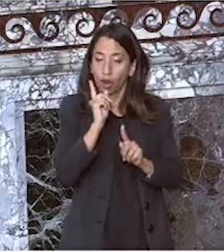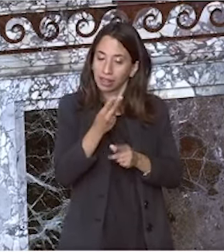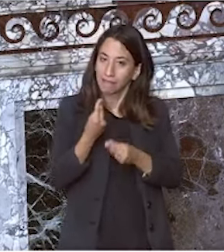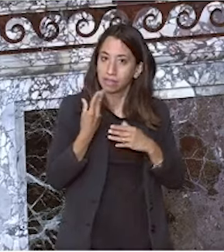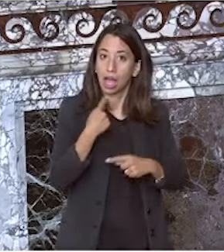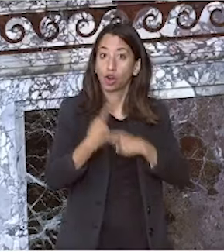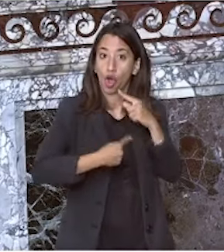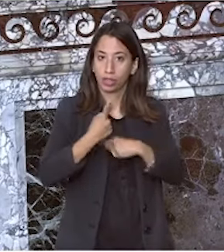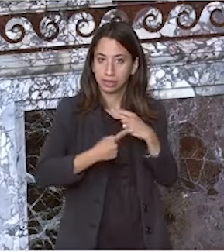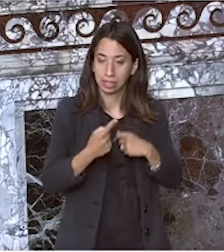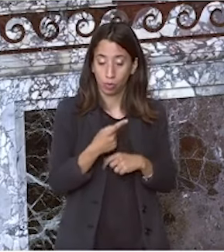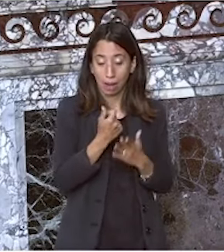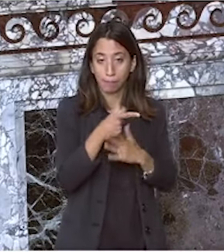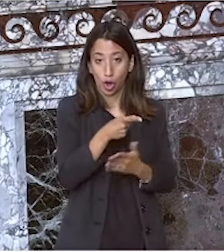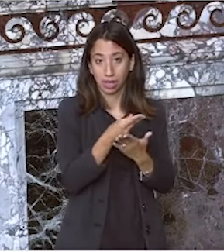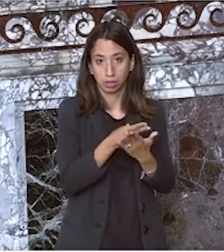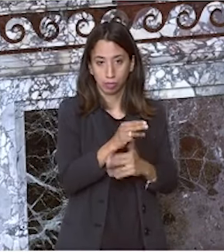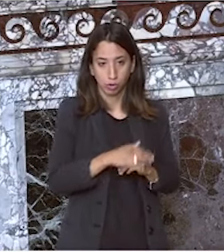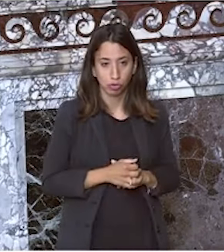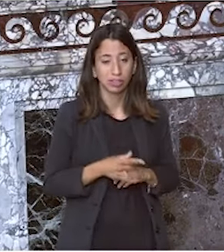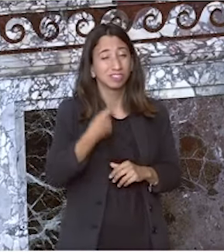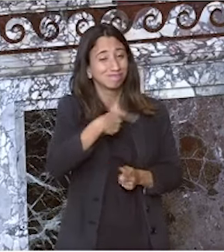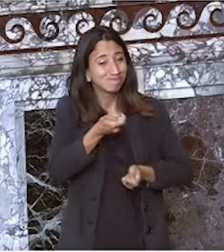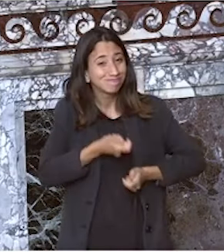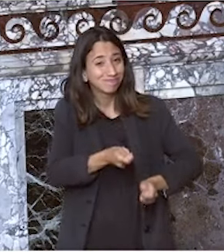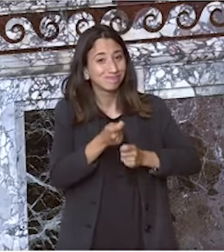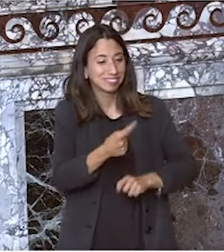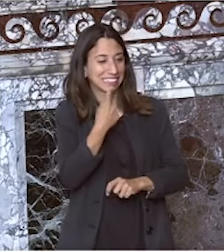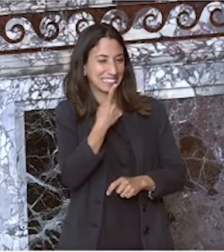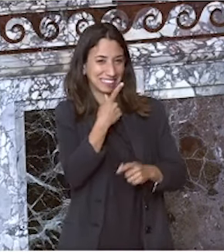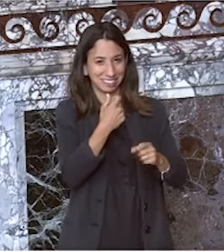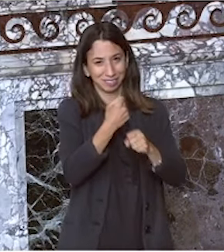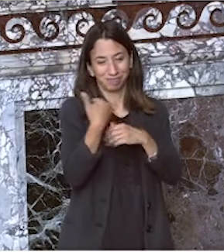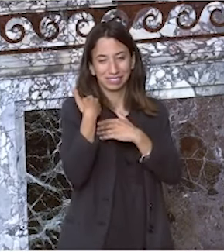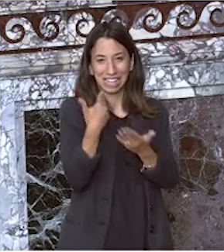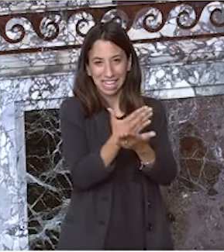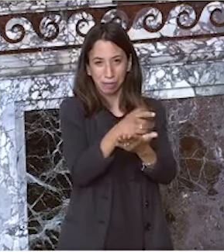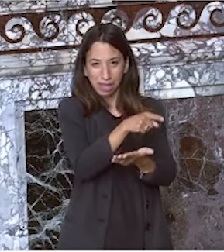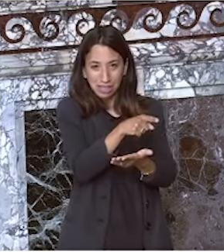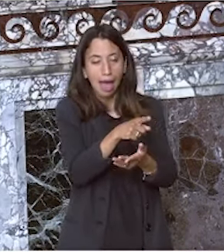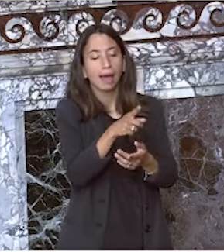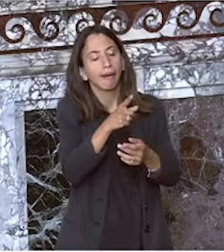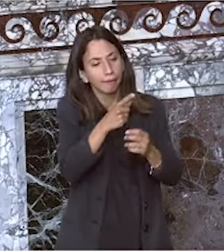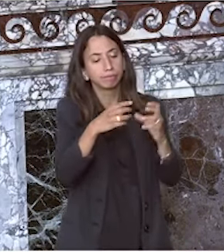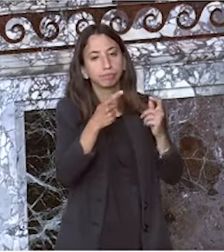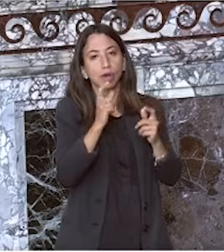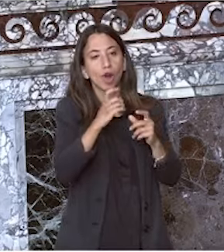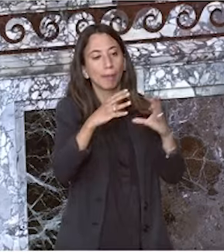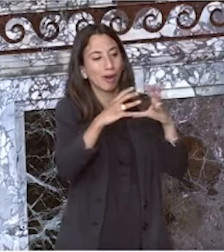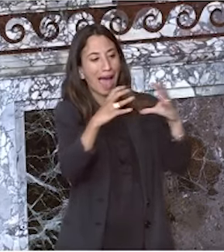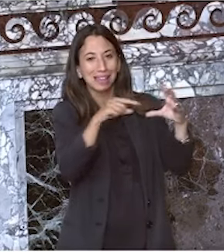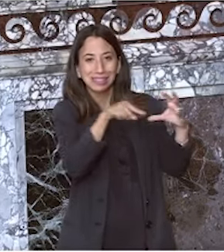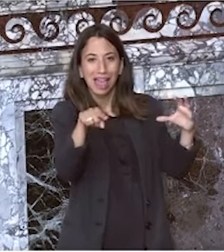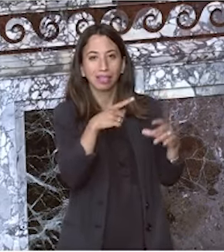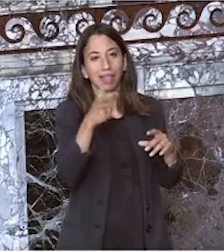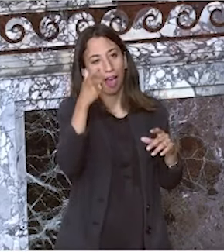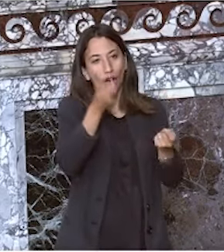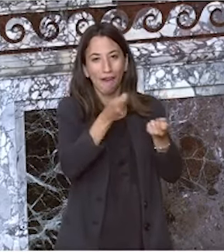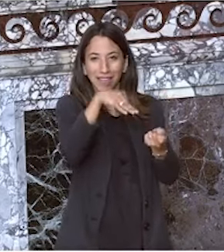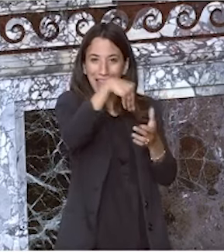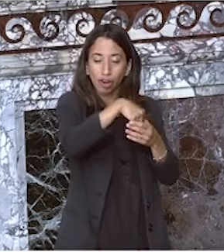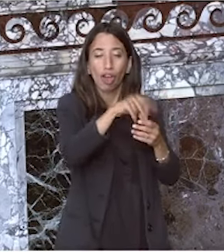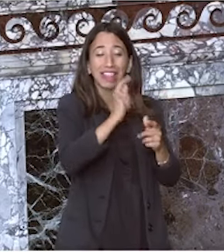Data la complessità dei progetti, stiamo stimolando gli intermediari a rafforzare i sistemi di governo aziendale al fine di incrementare le